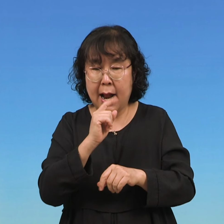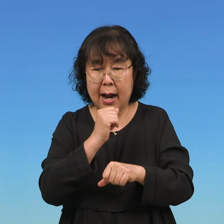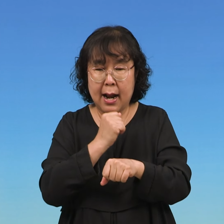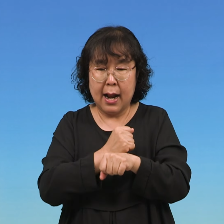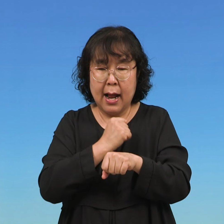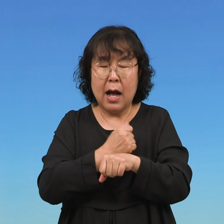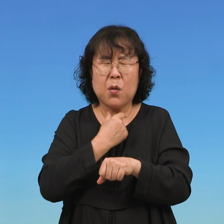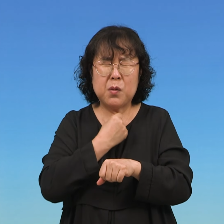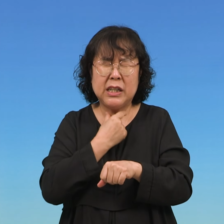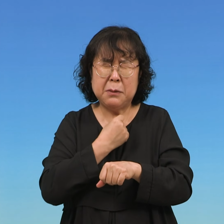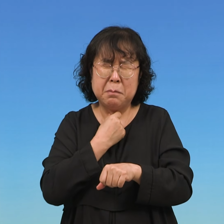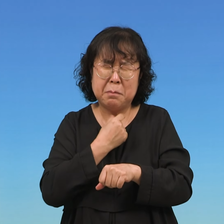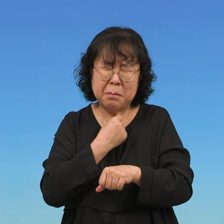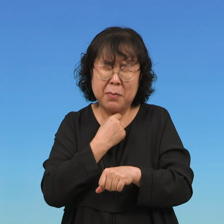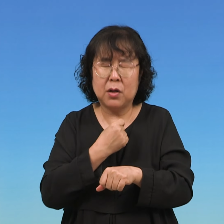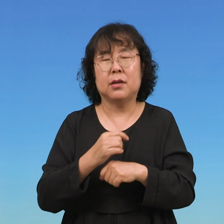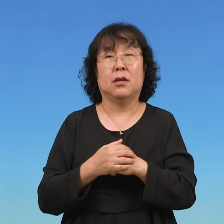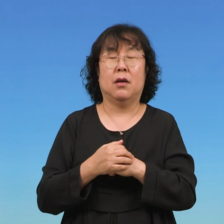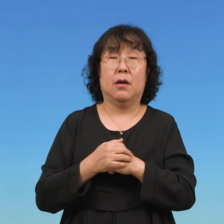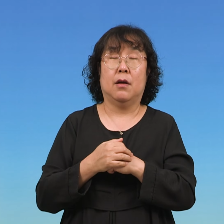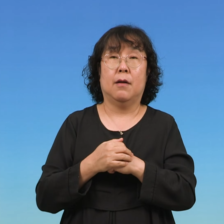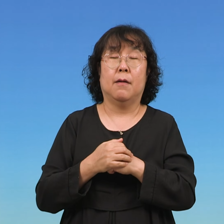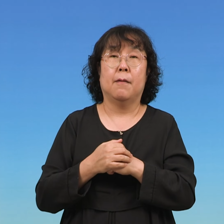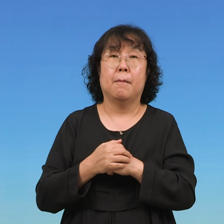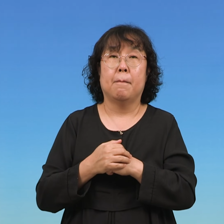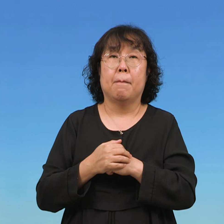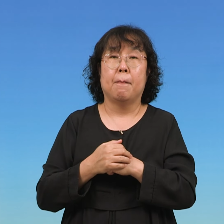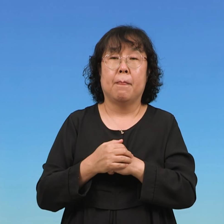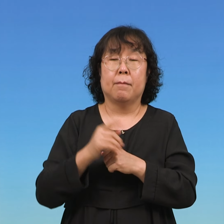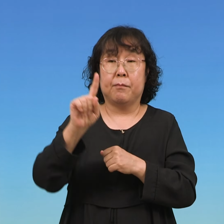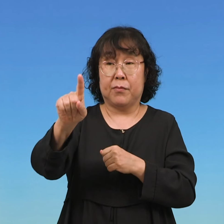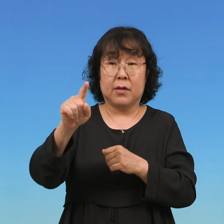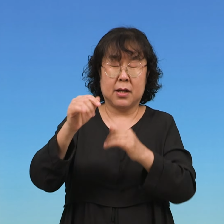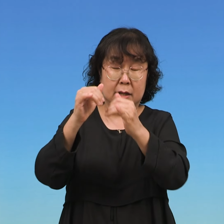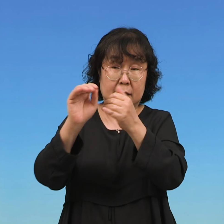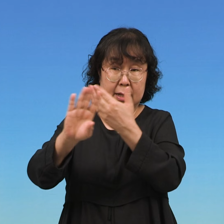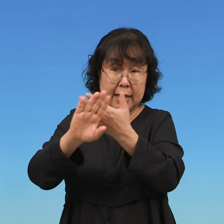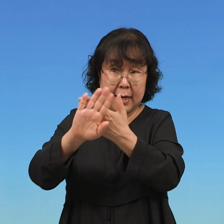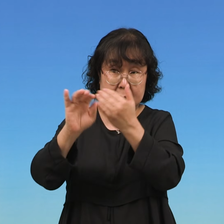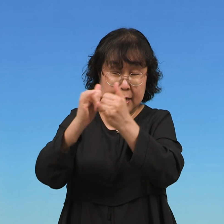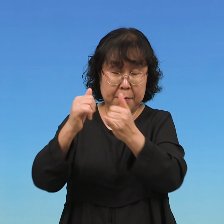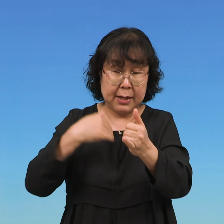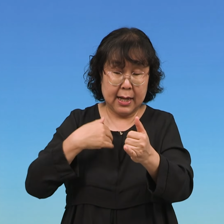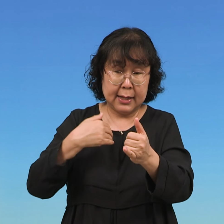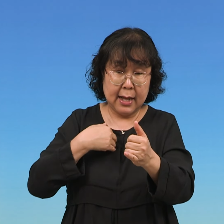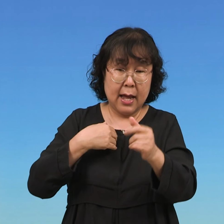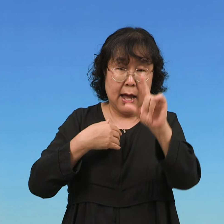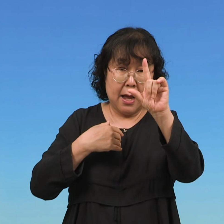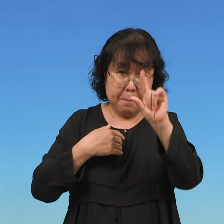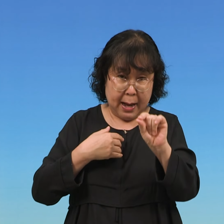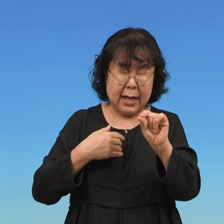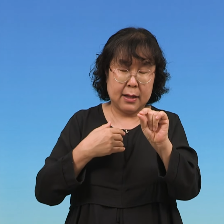이야기를 못하고 대놓고는 못하고 그래서이 사람이 나보고 그 얼마나 보이느냐고 물어 주기를 바라면서